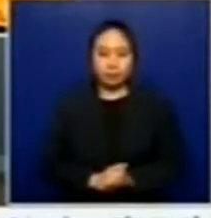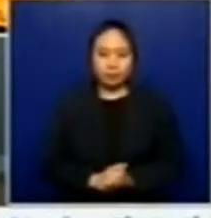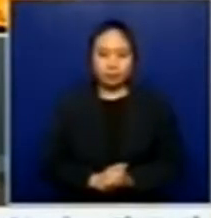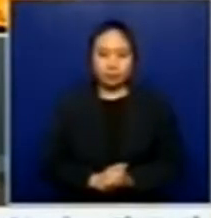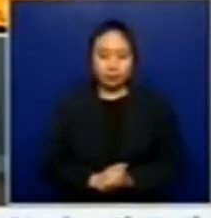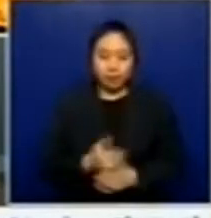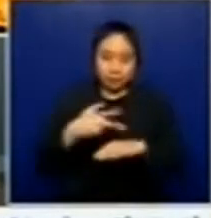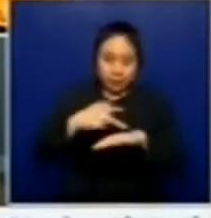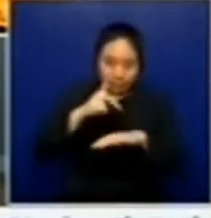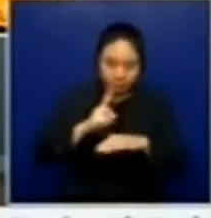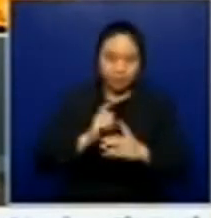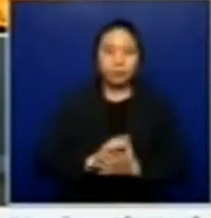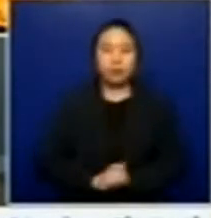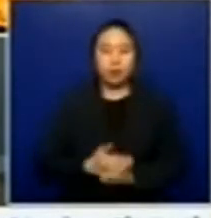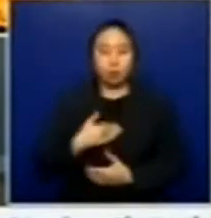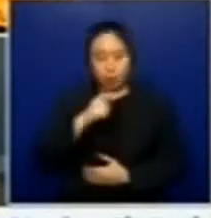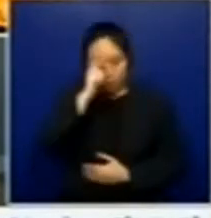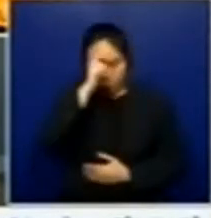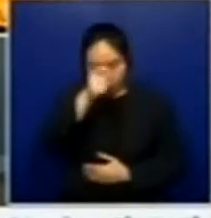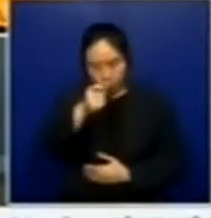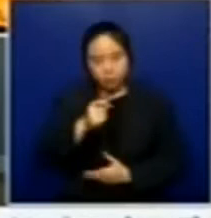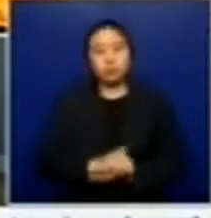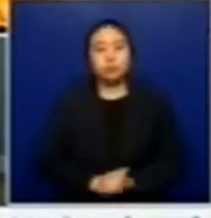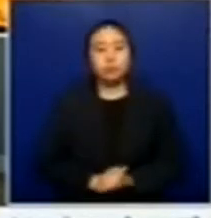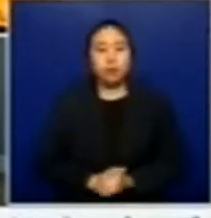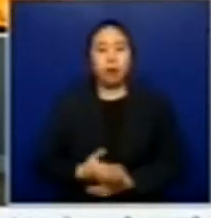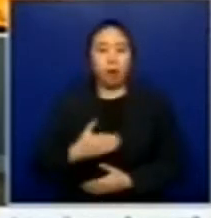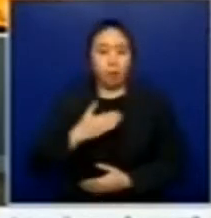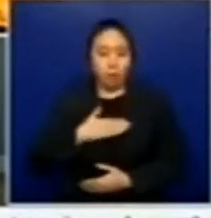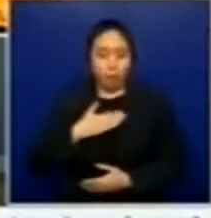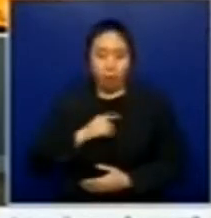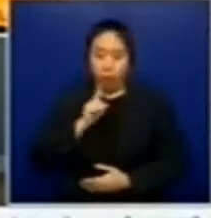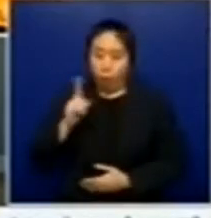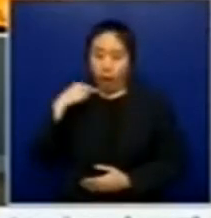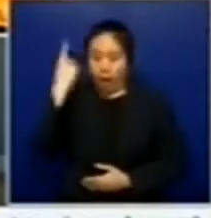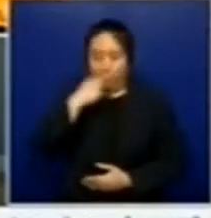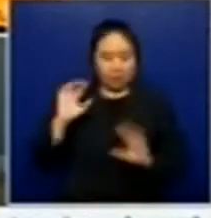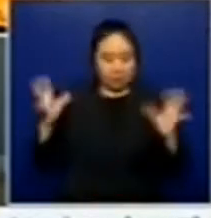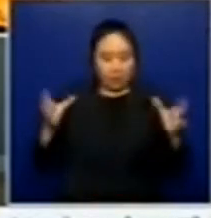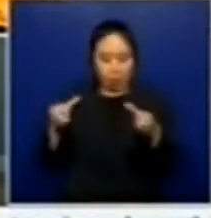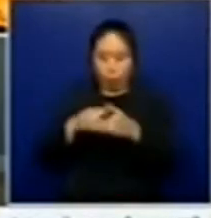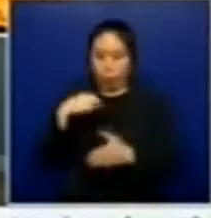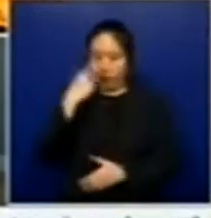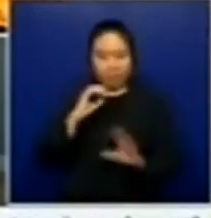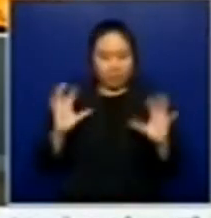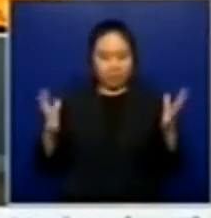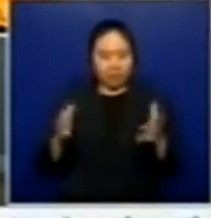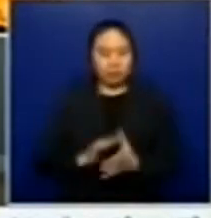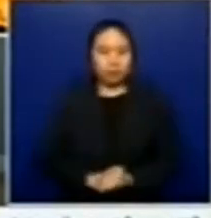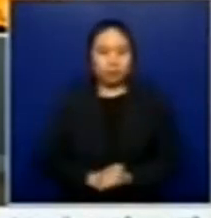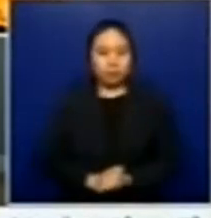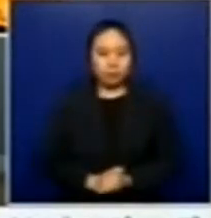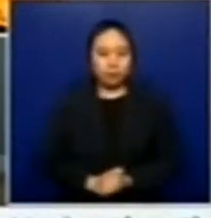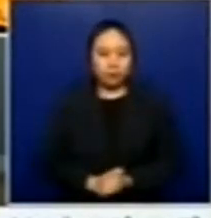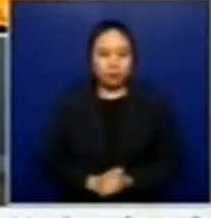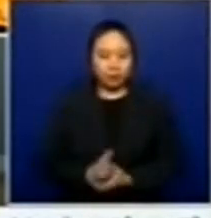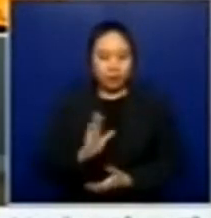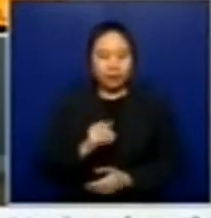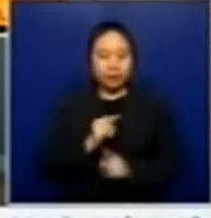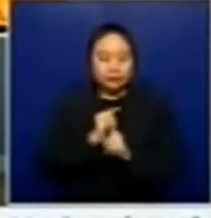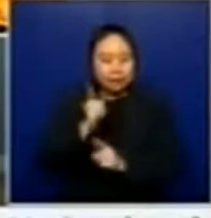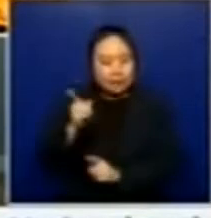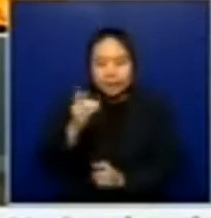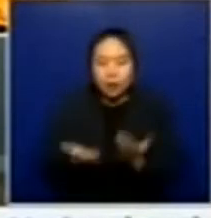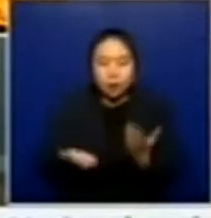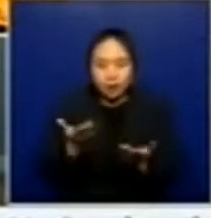ท่านประธานครับด้วยความเคารพ ครับ ผมไม่ได้เอ่ยชื่อใครไม่ได้เอ่ยชื่อพรรคไหนด้วยครับ อย่าไปนั่นเลยครับข้อที่จริงเป็นยังไงก็ตาม